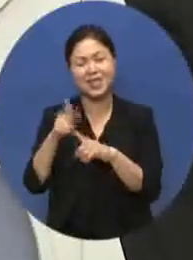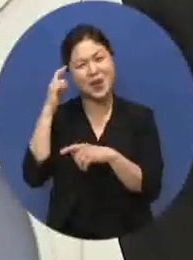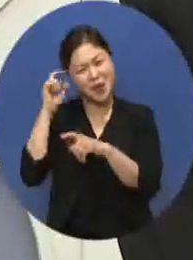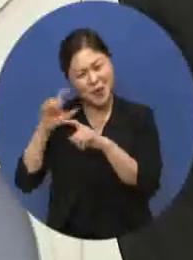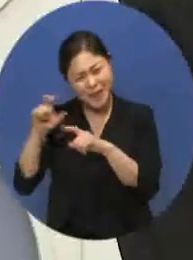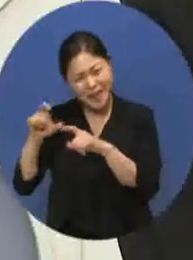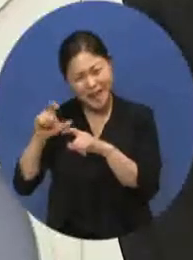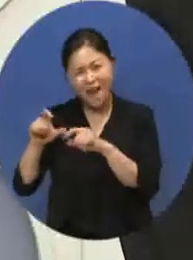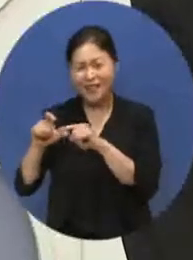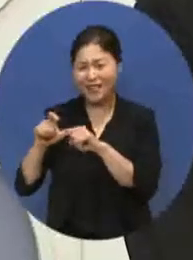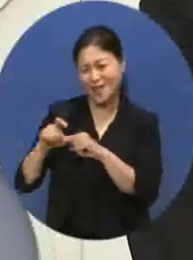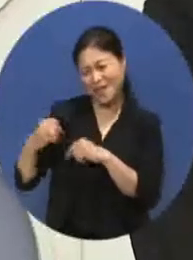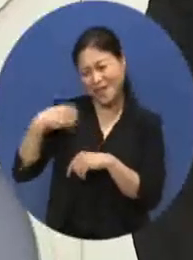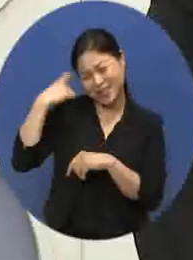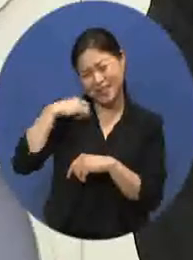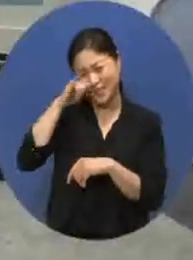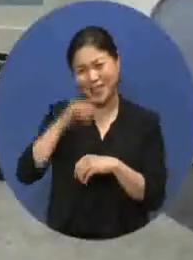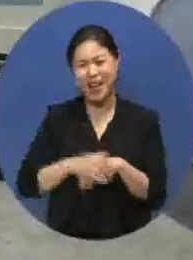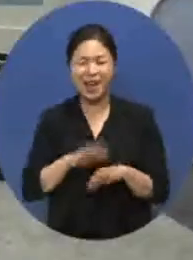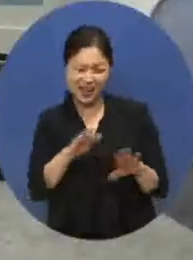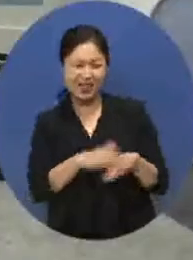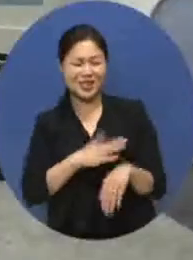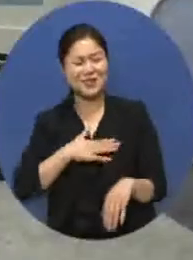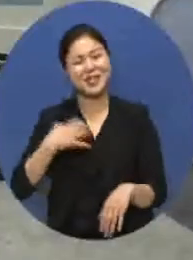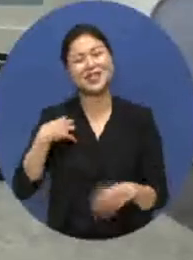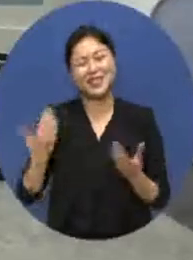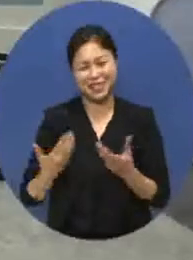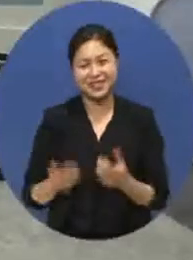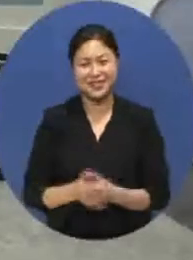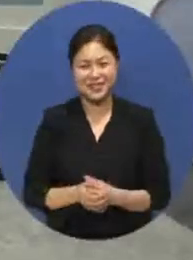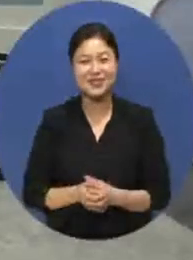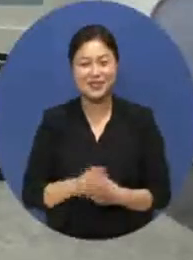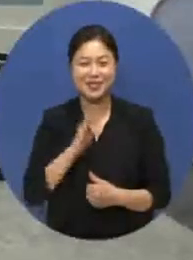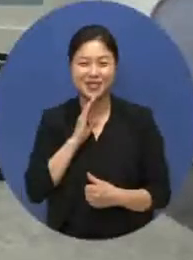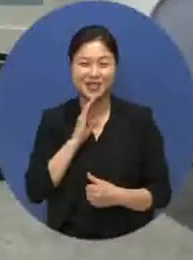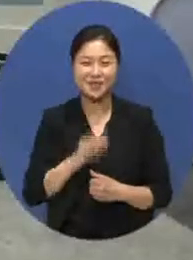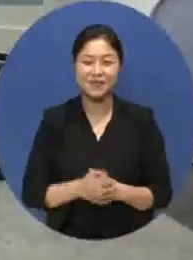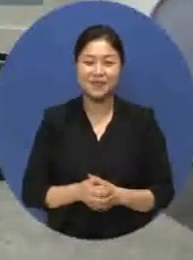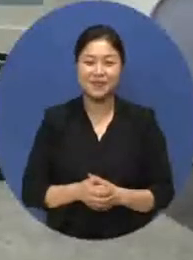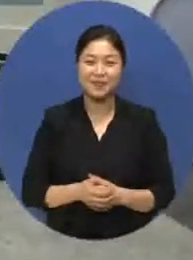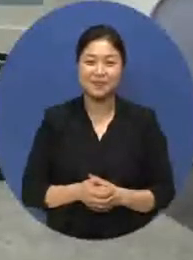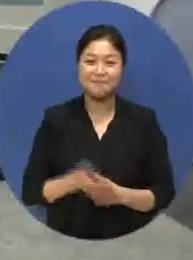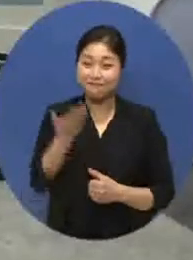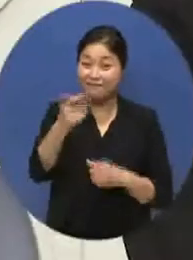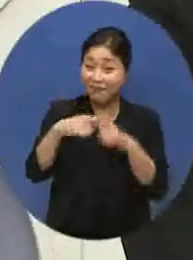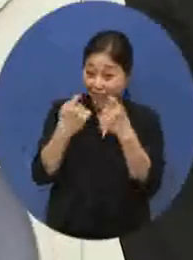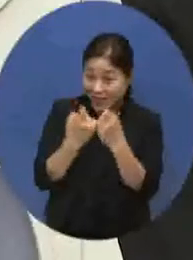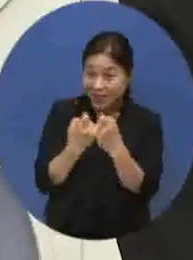게 느껴집니다. 아니, 저한테 맡겨진 일이니까 네네. 당연히 하는 거는 그 개인적으로는